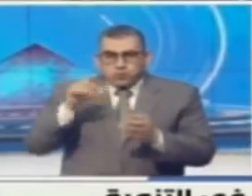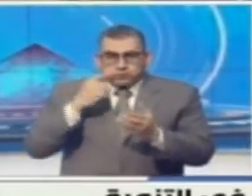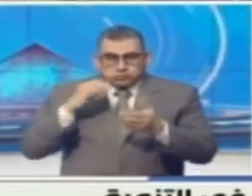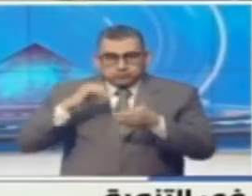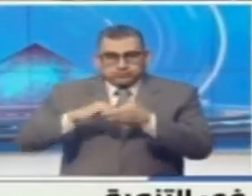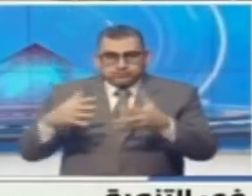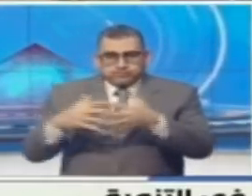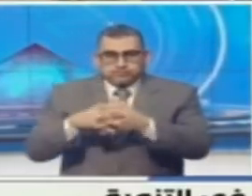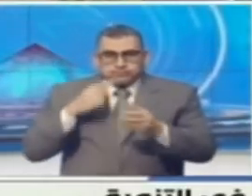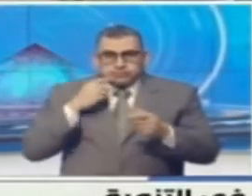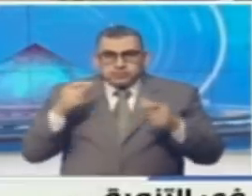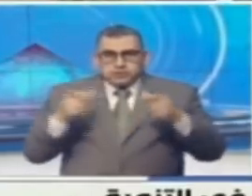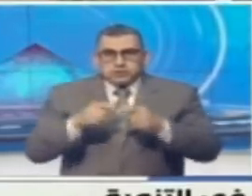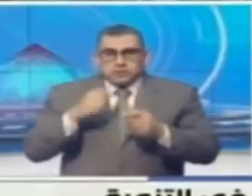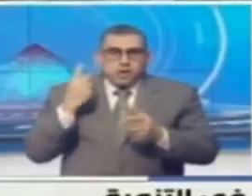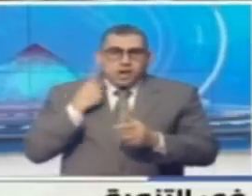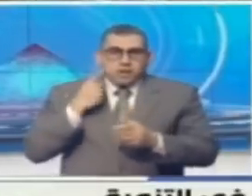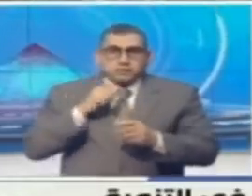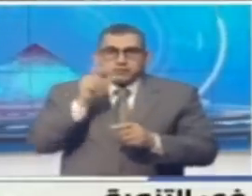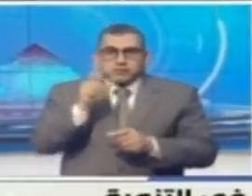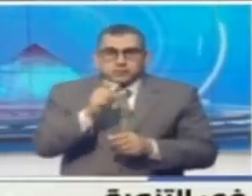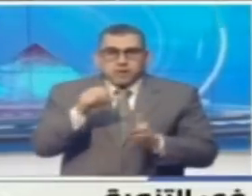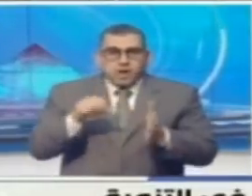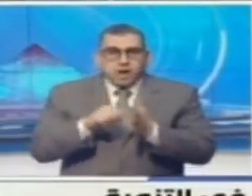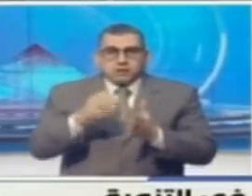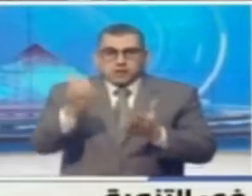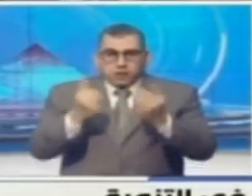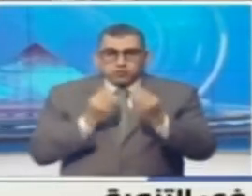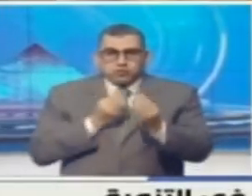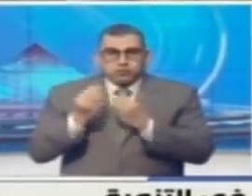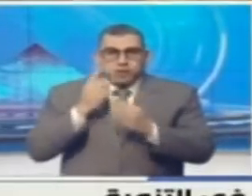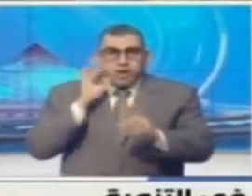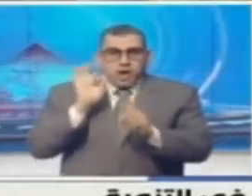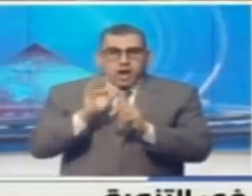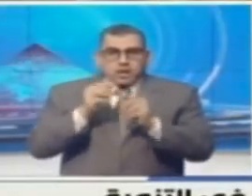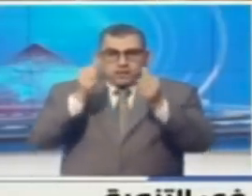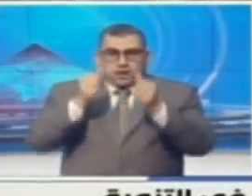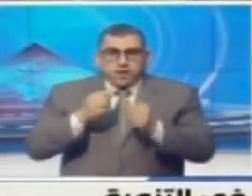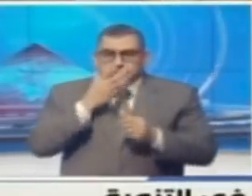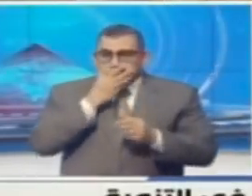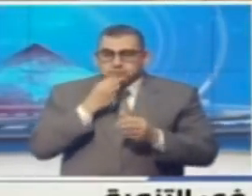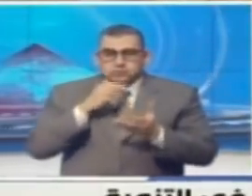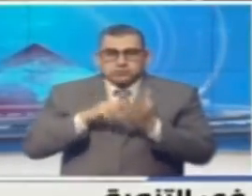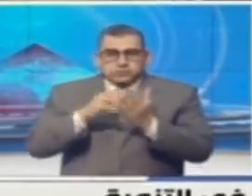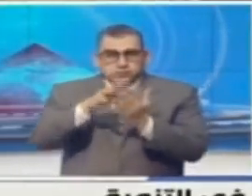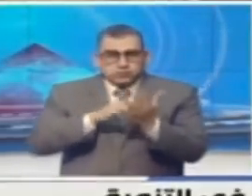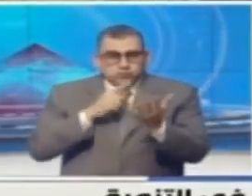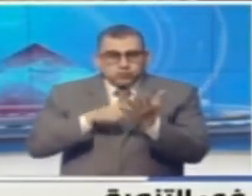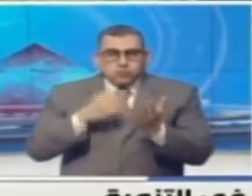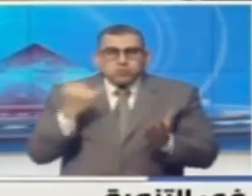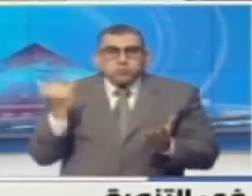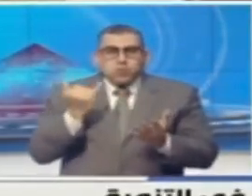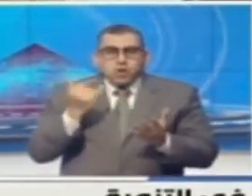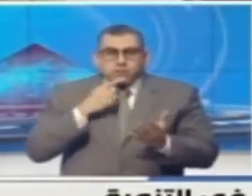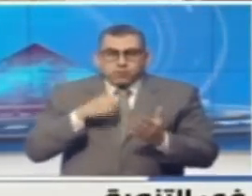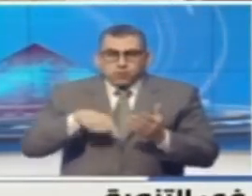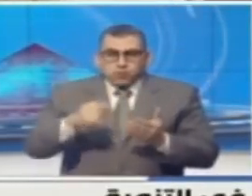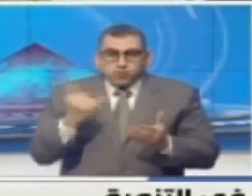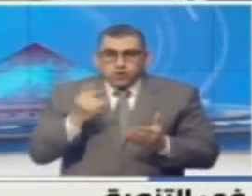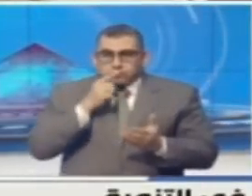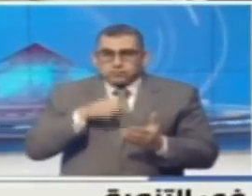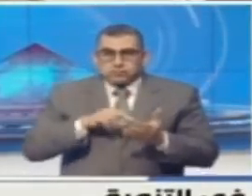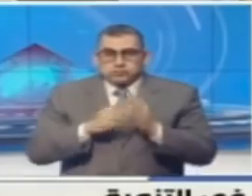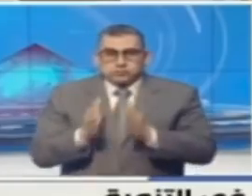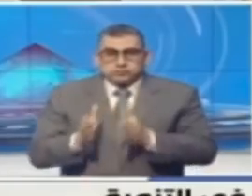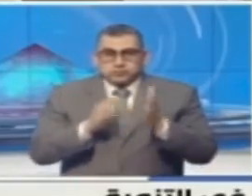تمهيدا للاجتماع مع عدد من ممثلي القطاع الخاص بهدف إعلان ملامح هذه الوثيقة المهمة قريبا. من ناحية